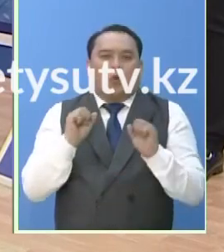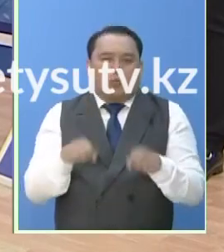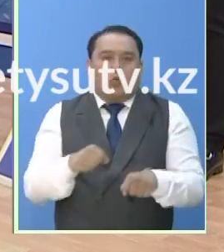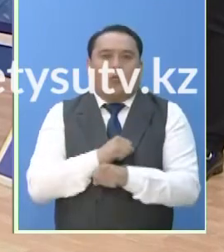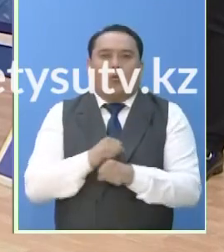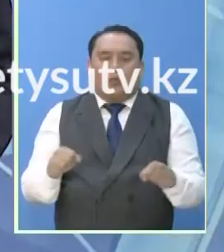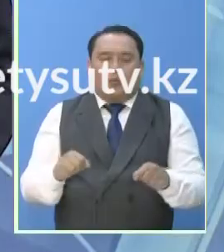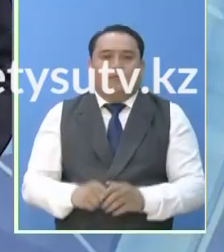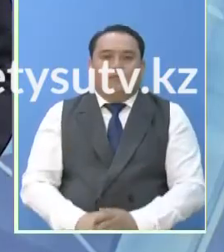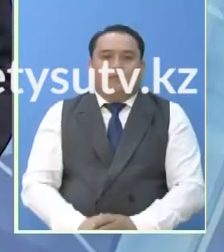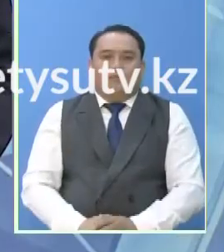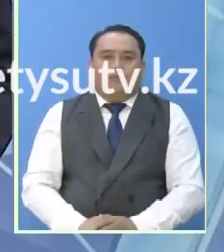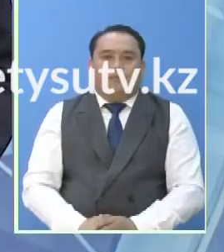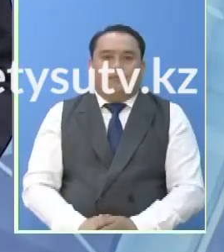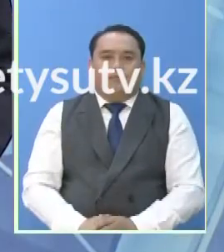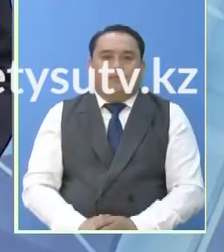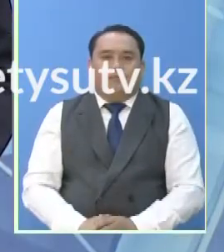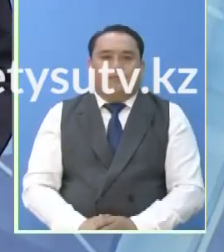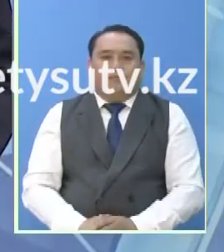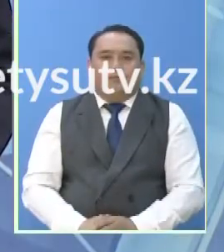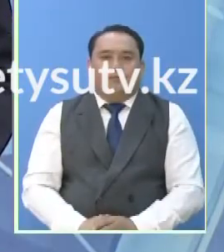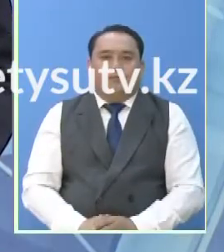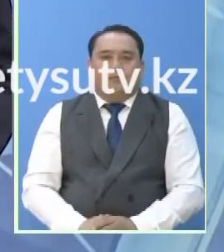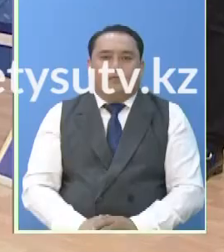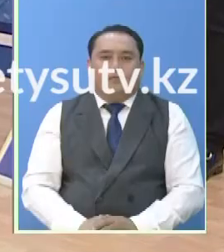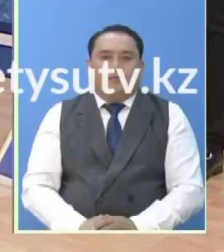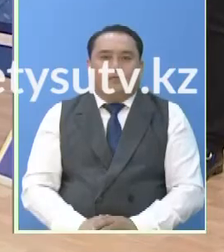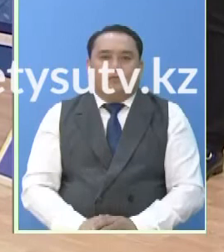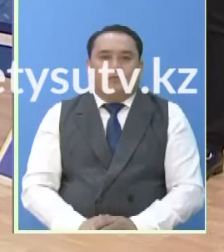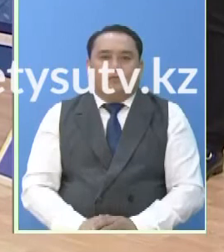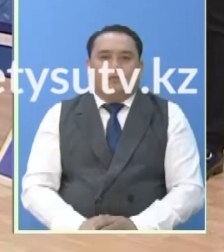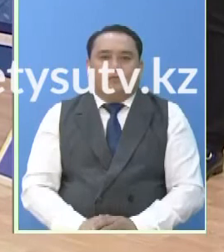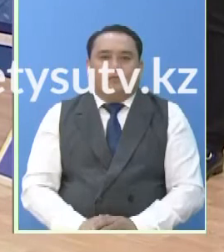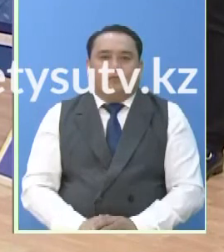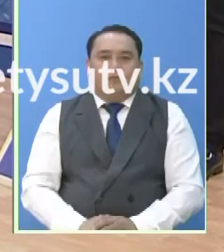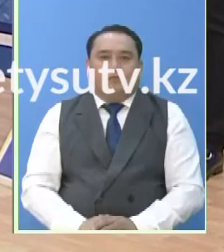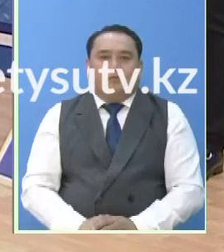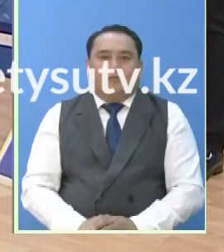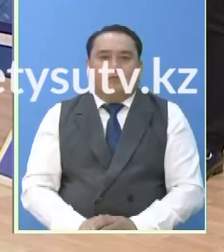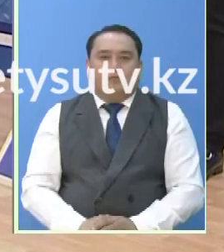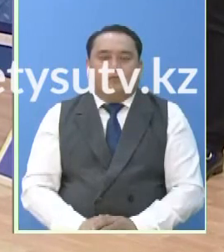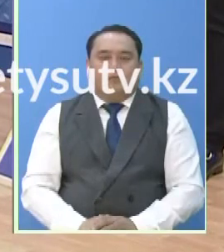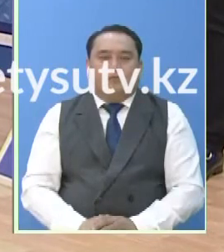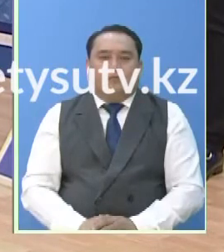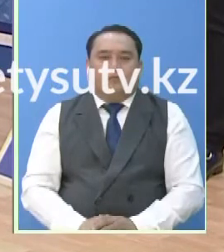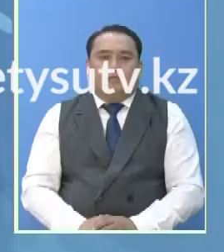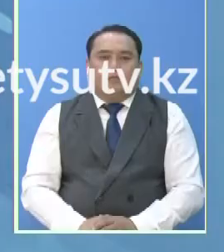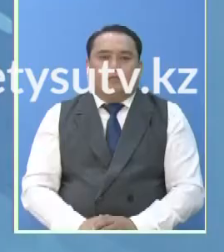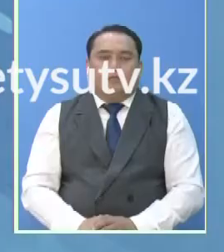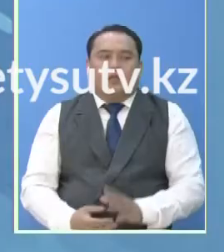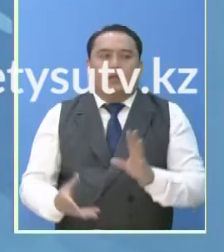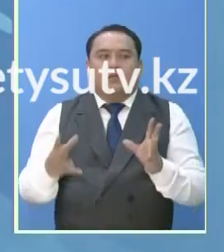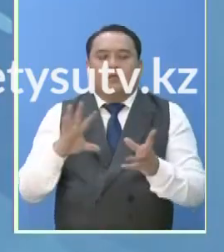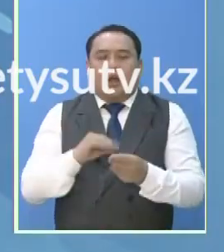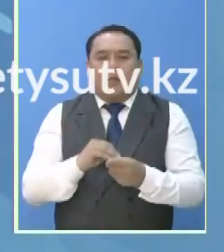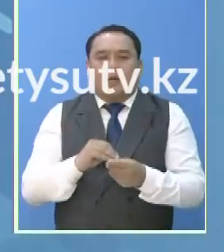бола ма, мага болмай ма? Үйткөнү эсемес келип атыр. Вакцина кабылдаңыз деп. Рахмет көрүрмен сабалыңызга. Я, жалпы кандай